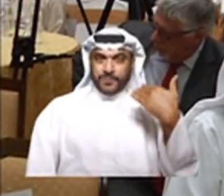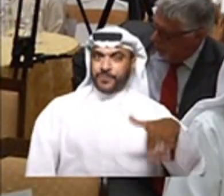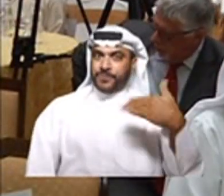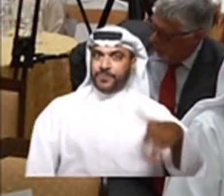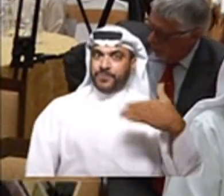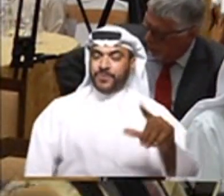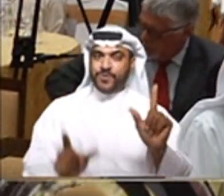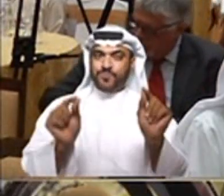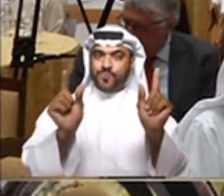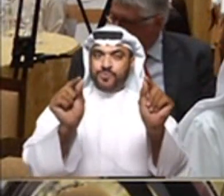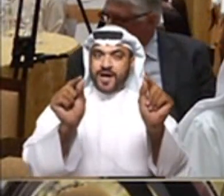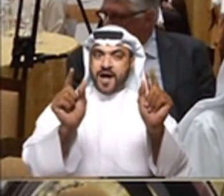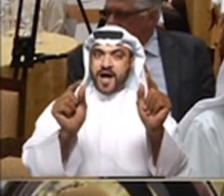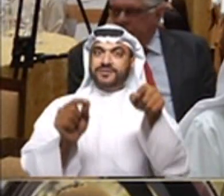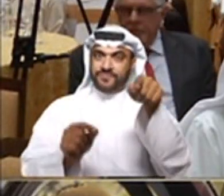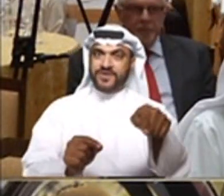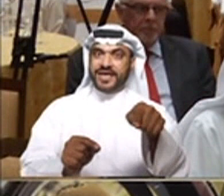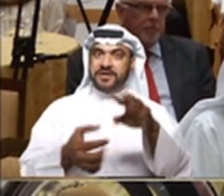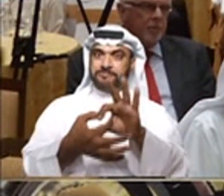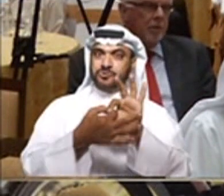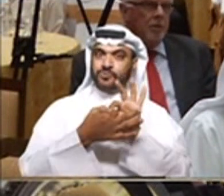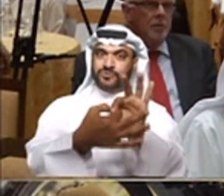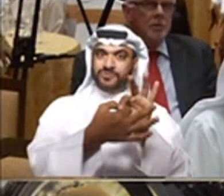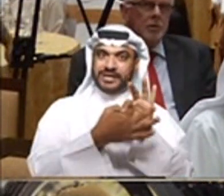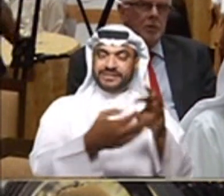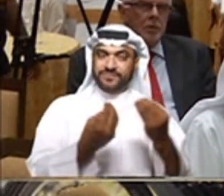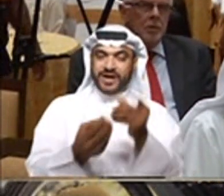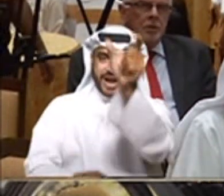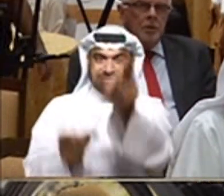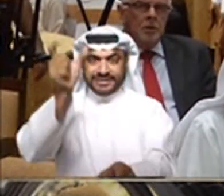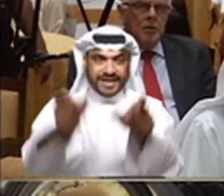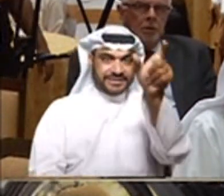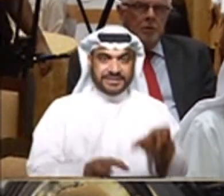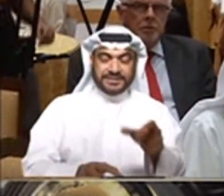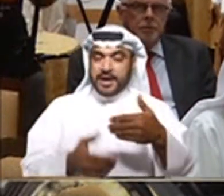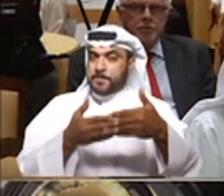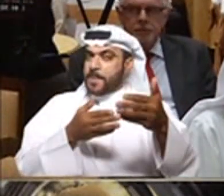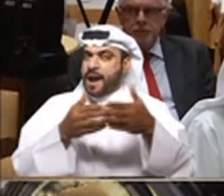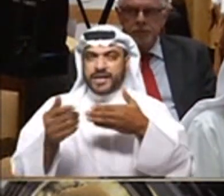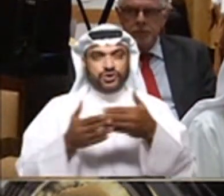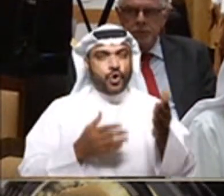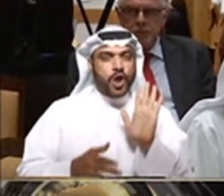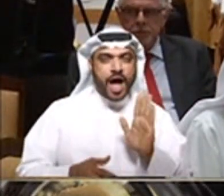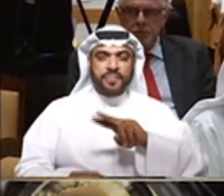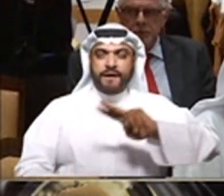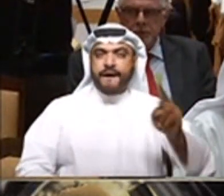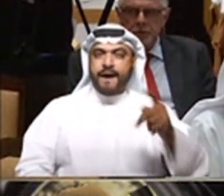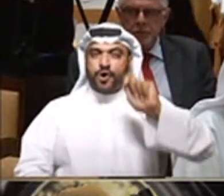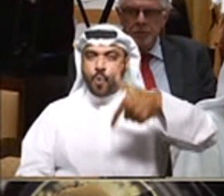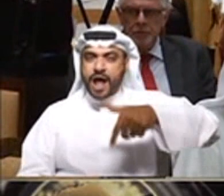هناك تواصل بين البشر بغض النظر عن جنسياتهم أمورهم